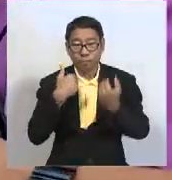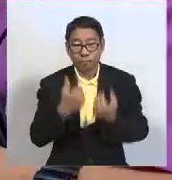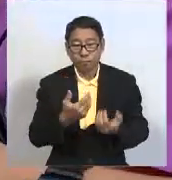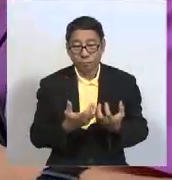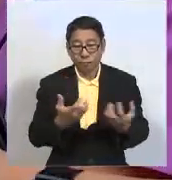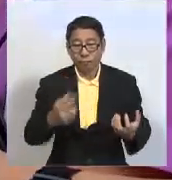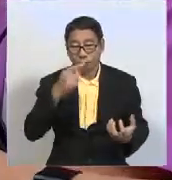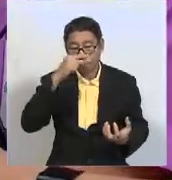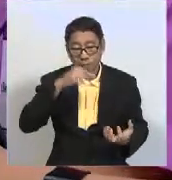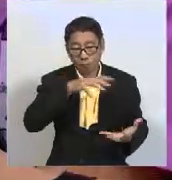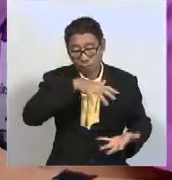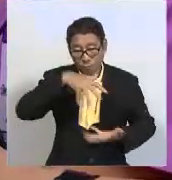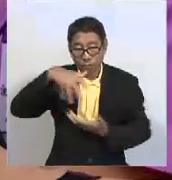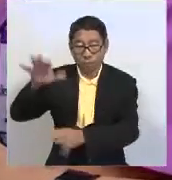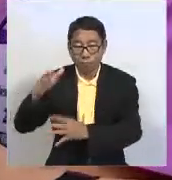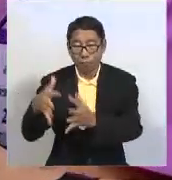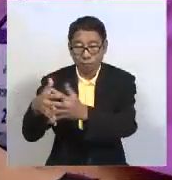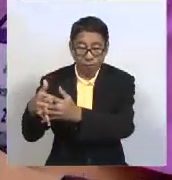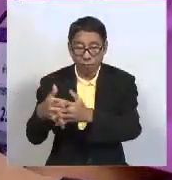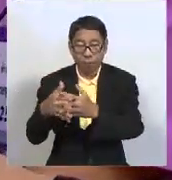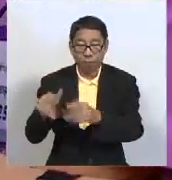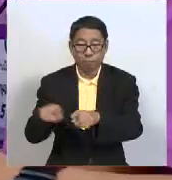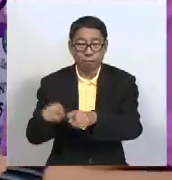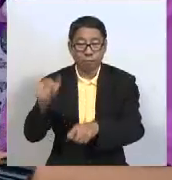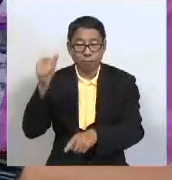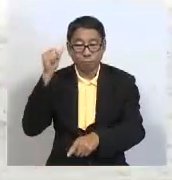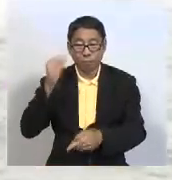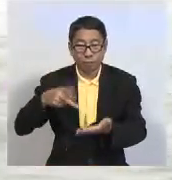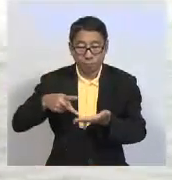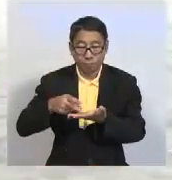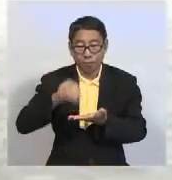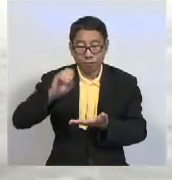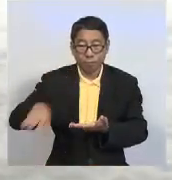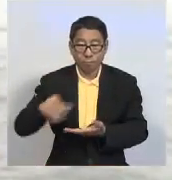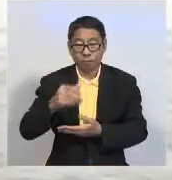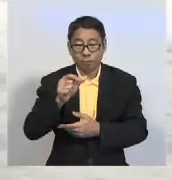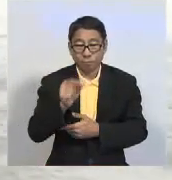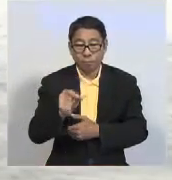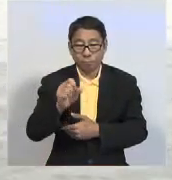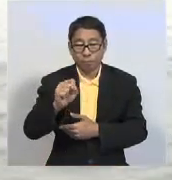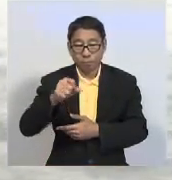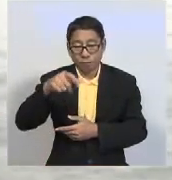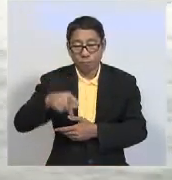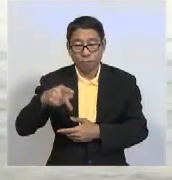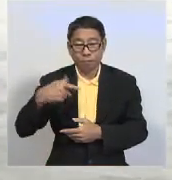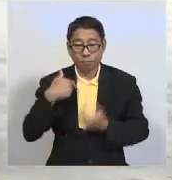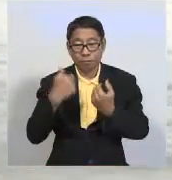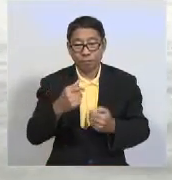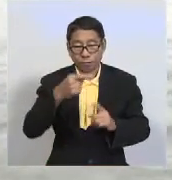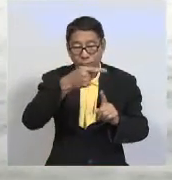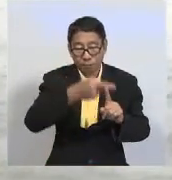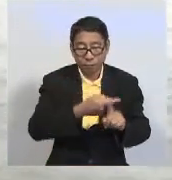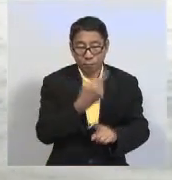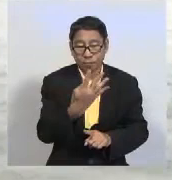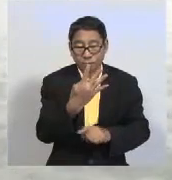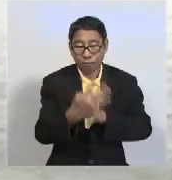าไทยยังส่งออกไปยังสหรัฐได้ตามปกตินะคะเพราะว่าการตัดสิทธิ์ GSP จะมีผลในช่วงเดือนเมษ